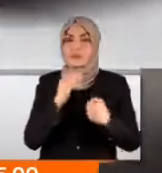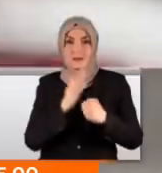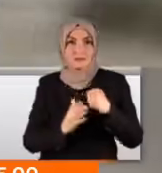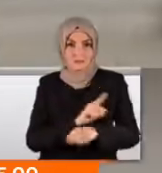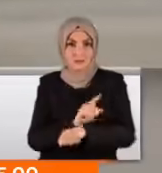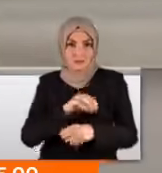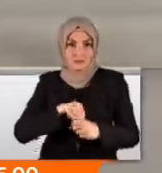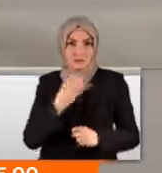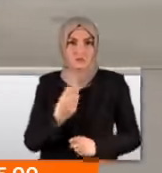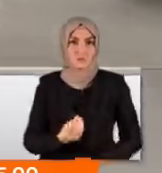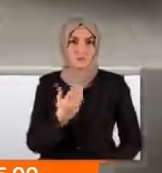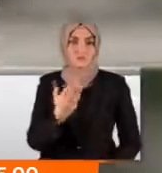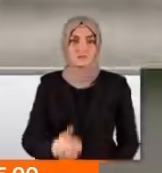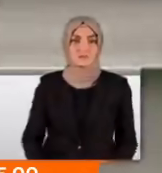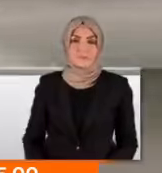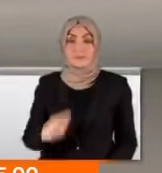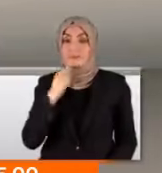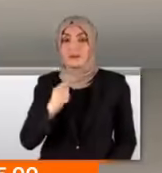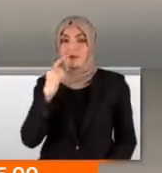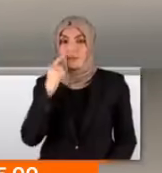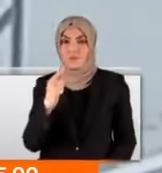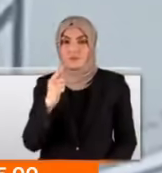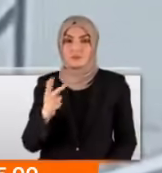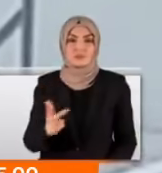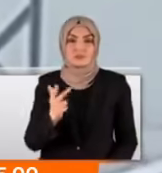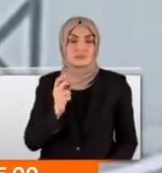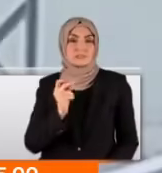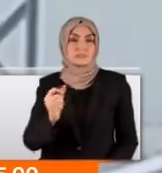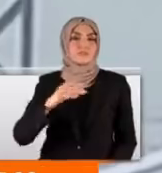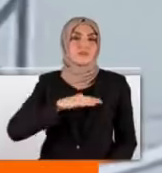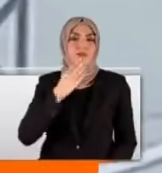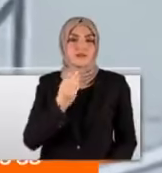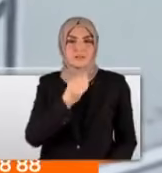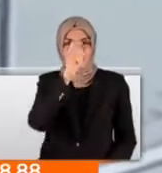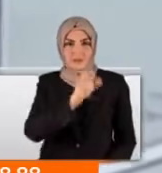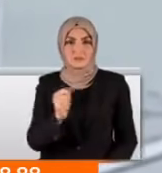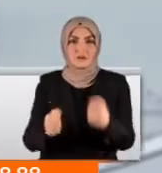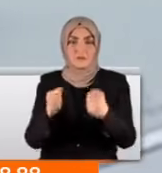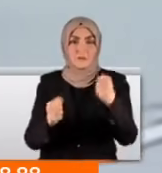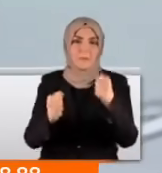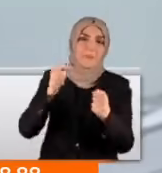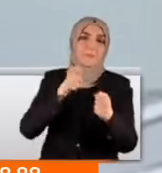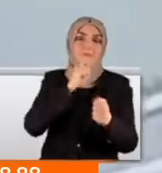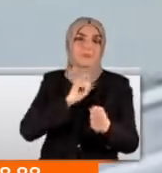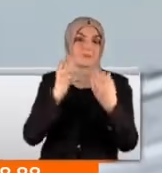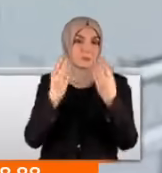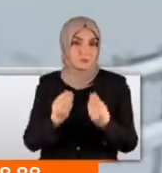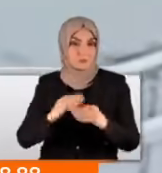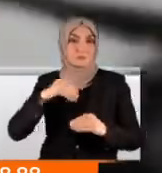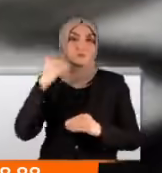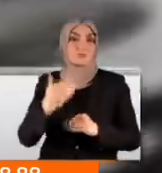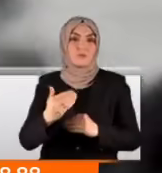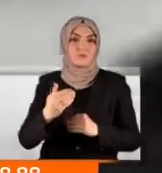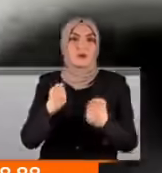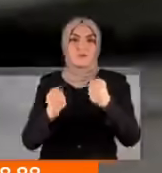yaşandı iddiaya göre Aşırı hız yapan genç aracının direksiyon hakimiyetini kaybetti ardından da